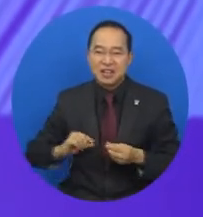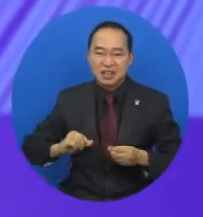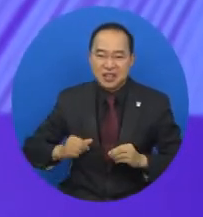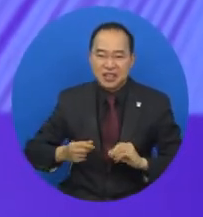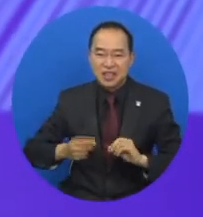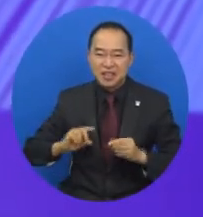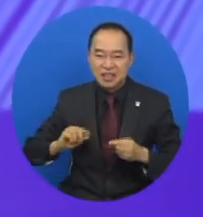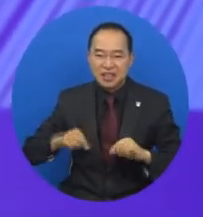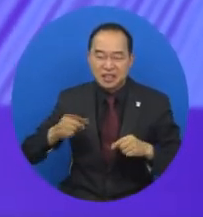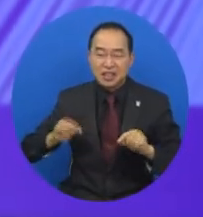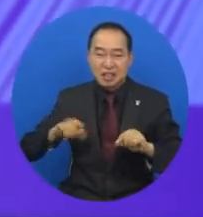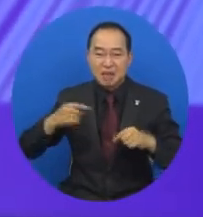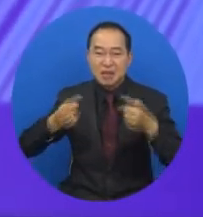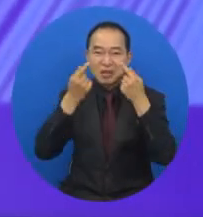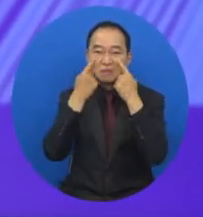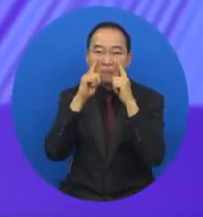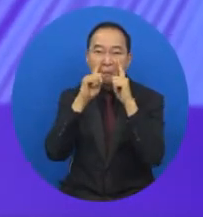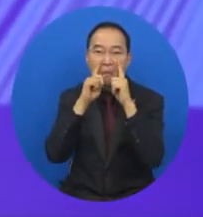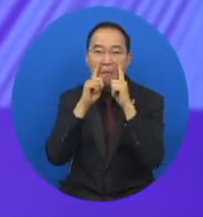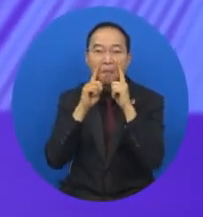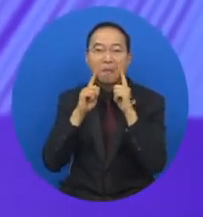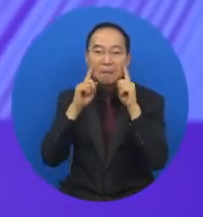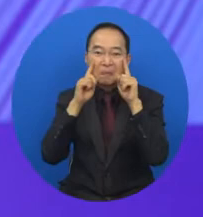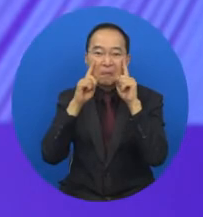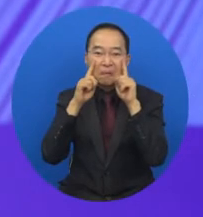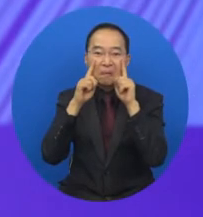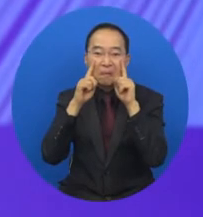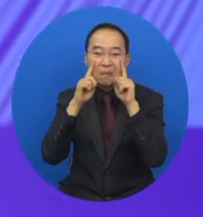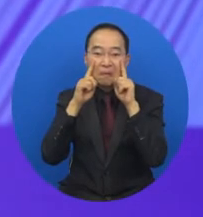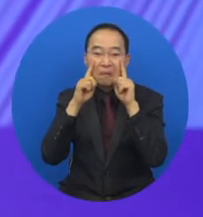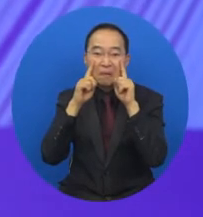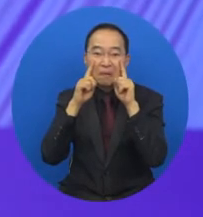이런 소리를 내면서 그리고 그 친구에 이랬어요.